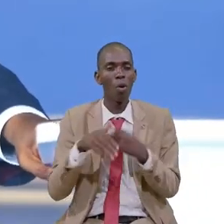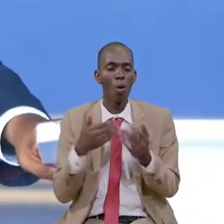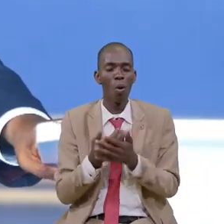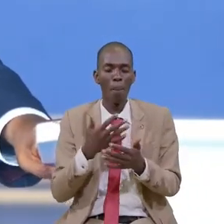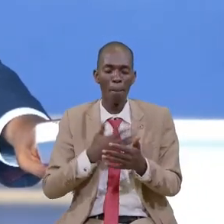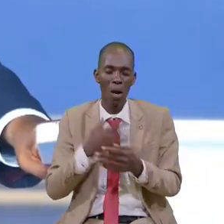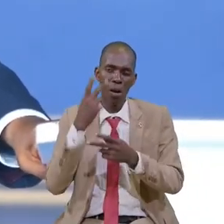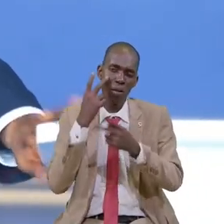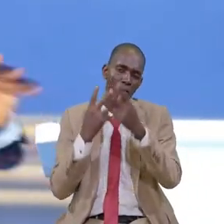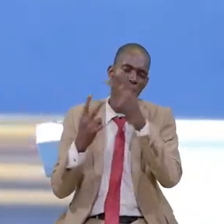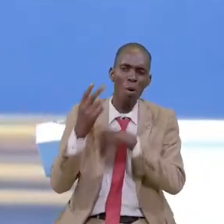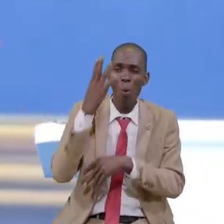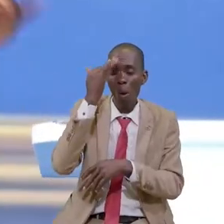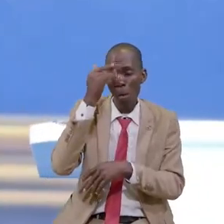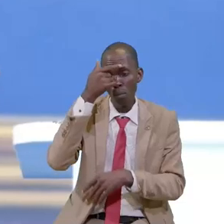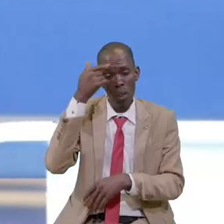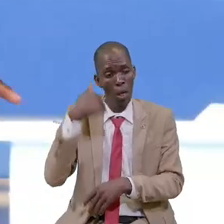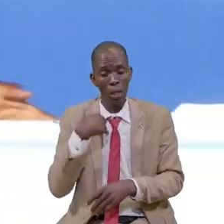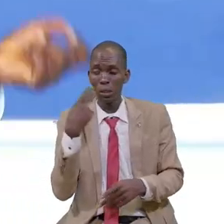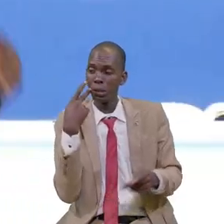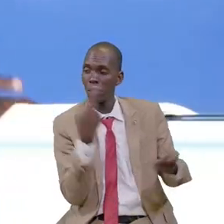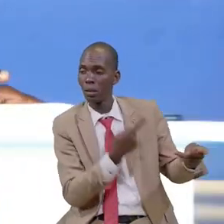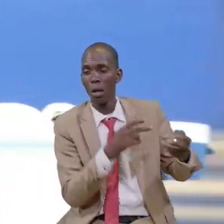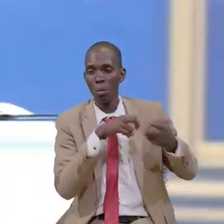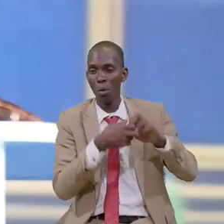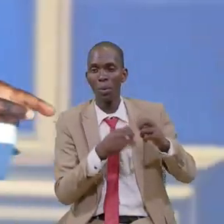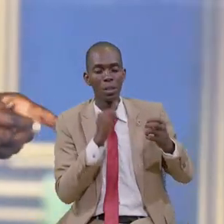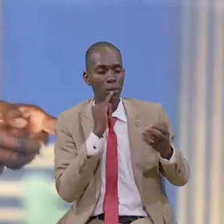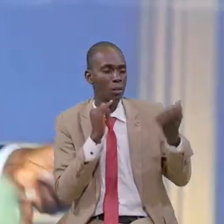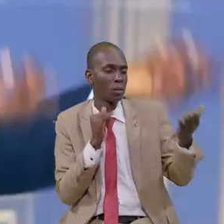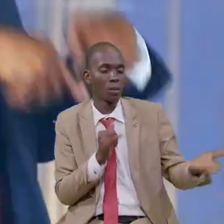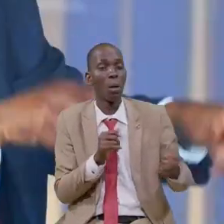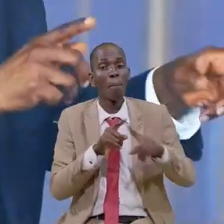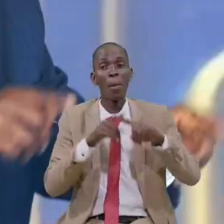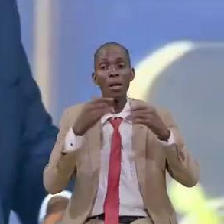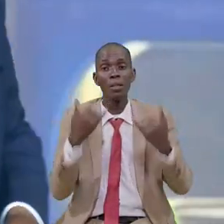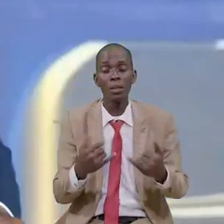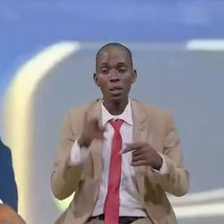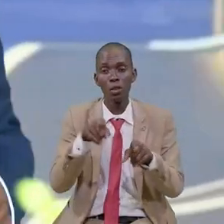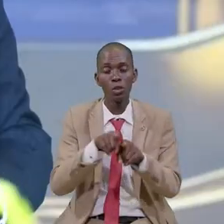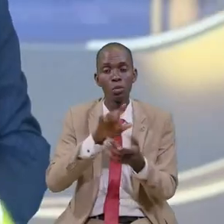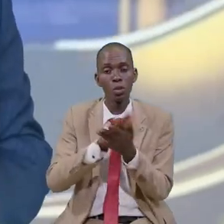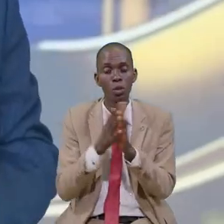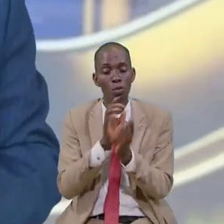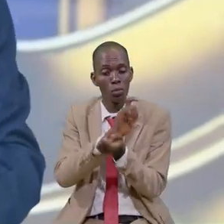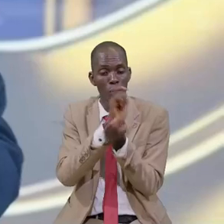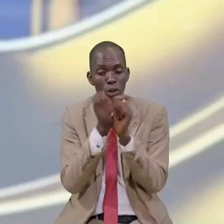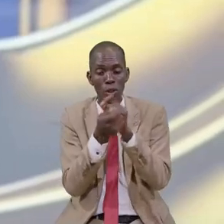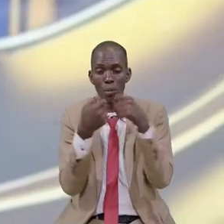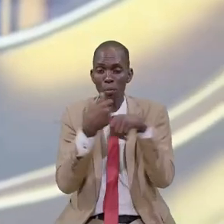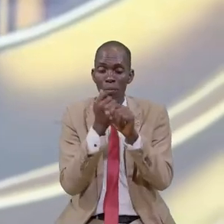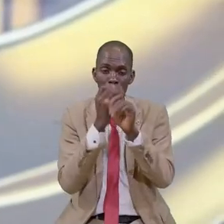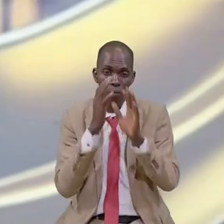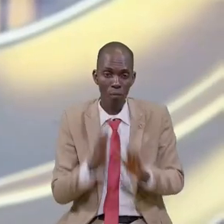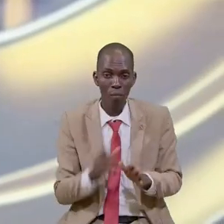j'ai. Pourquoi? Parce que la montagne est là. Maintenant, un artisan du changement va changer son